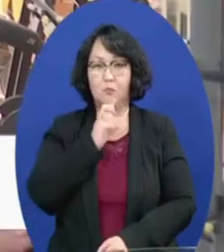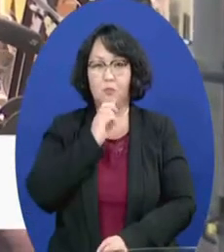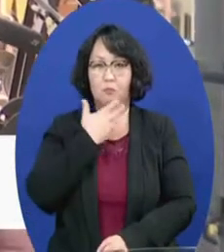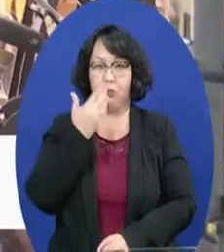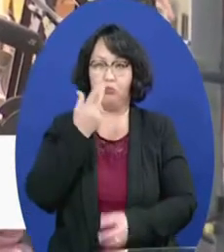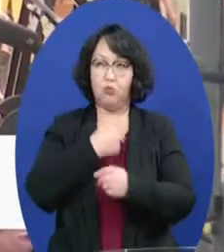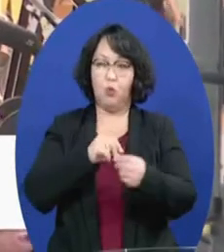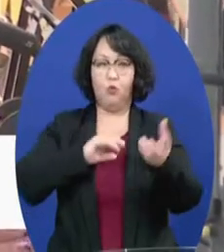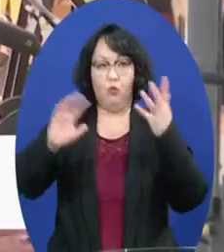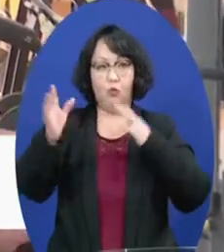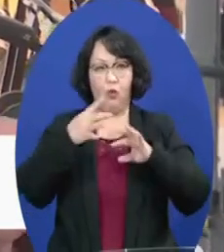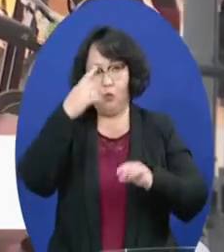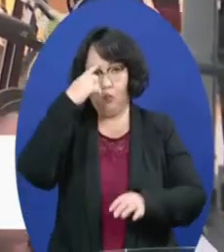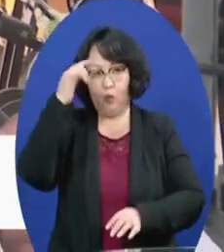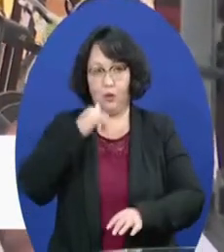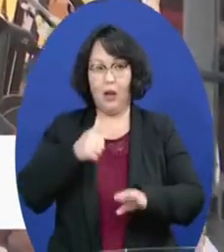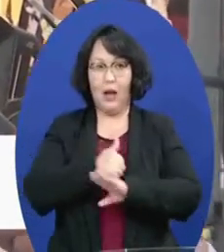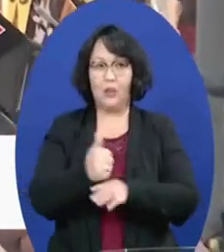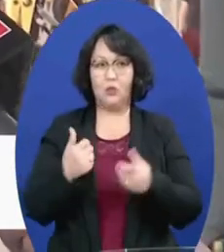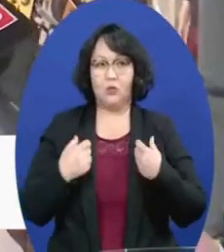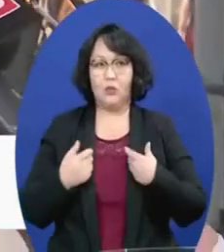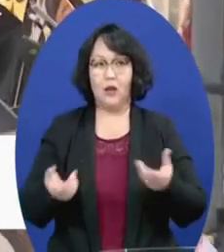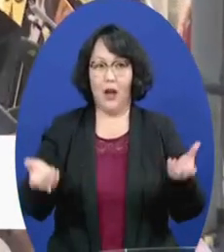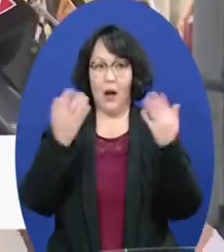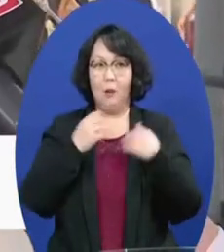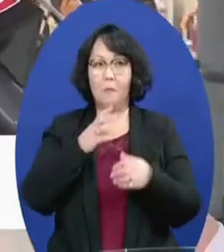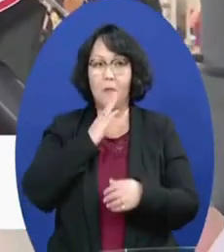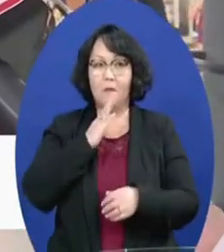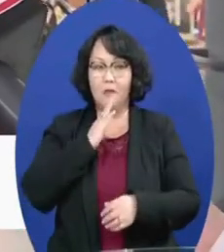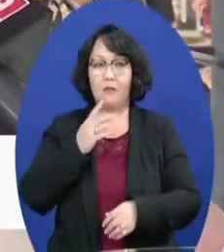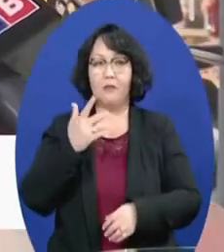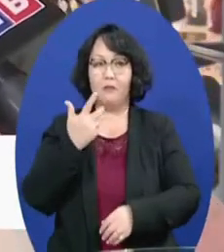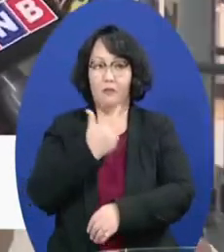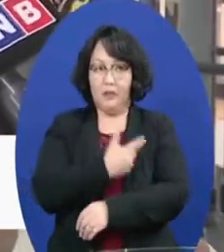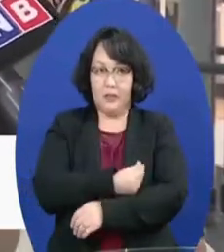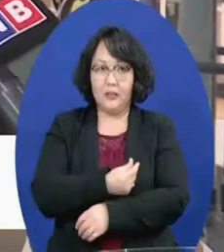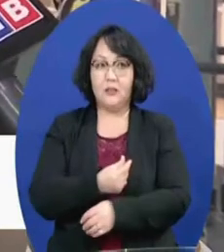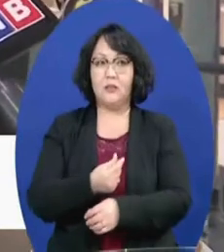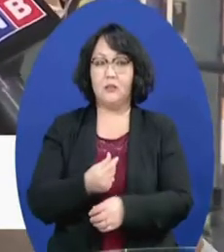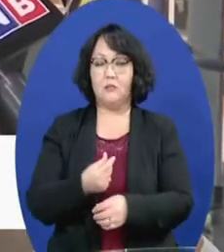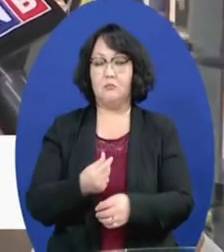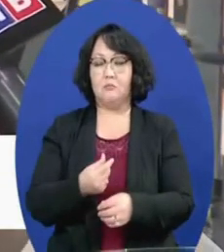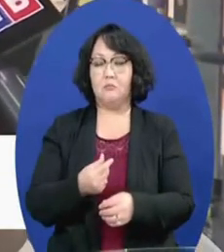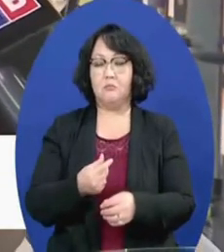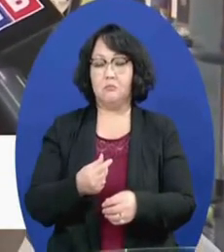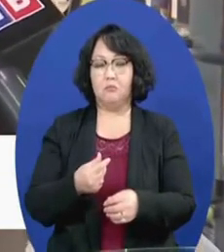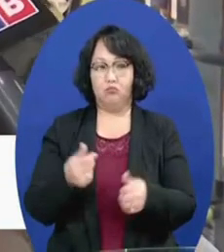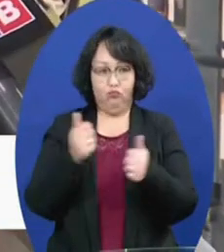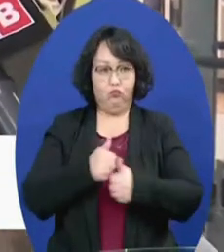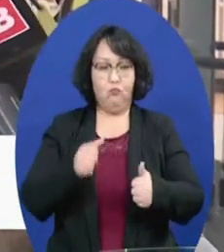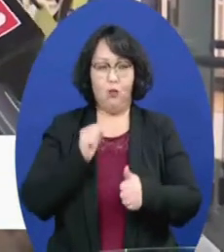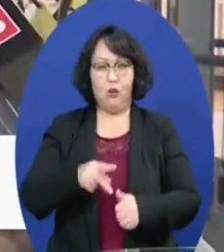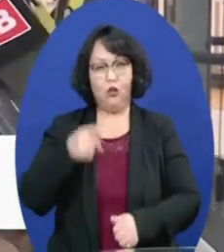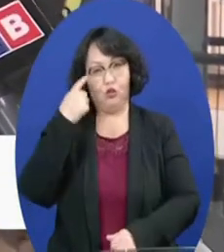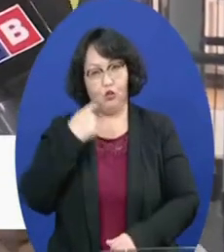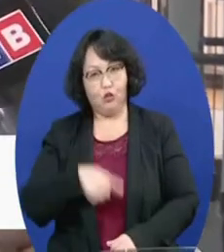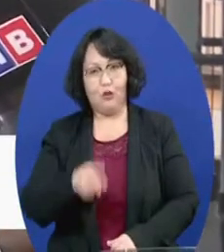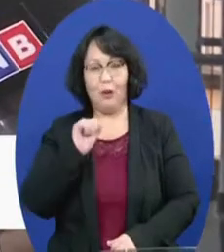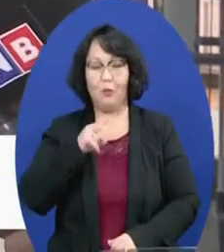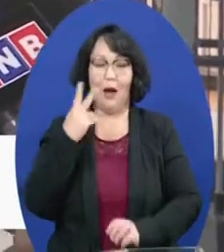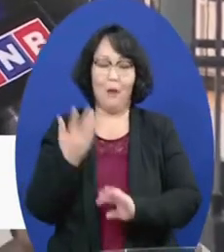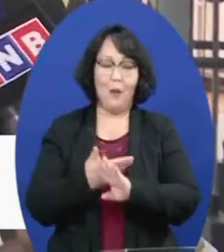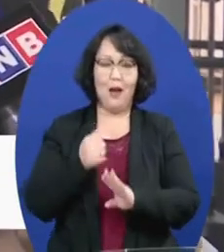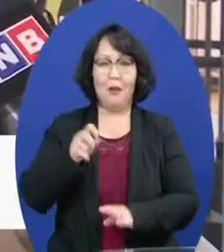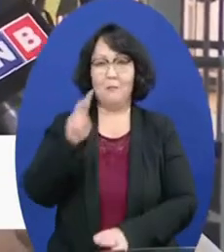одоо тийм ээ аялал жуулчдыг авлаа гэхэд вакцины жуултанд хамрагдсан бол бас аюулгүй. Ачхуй нэгжүүд маань тийм ээ одоо бизнесээ